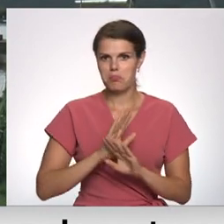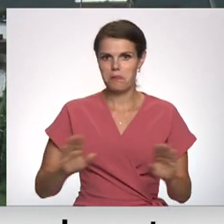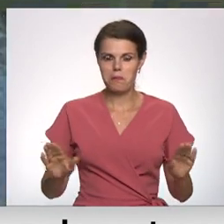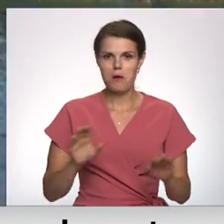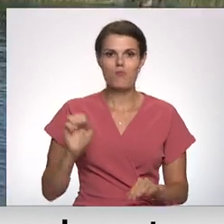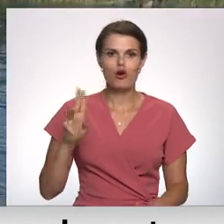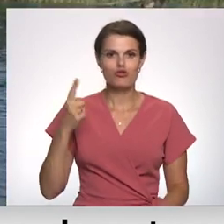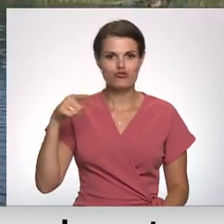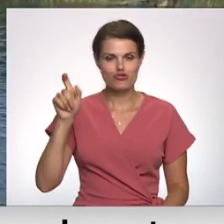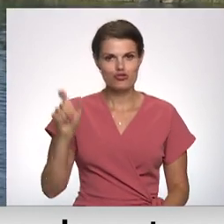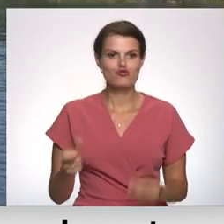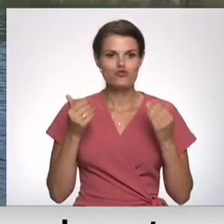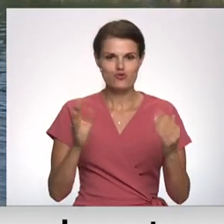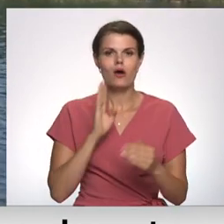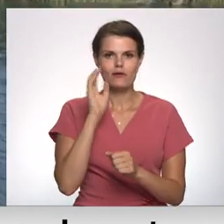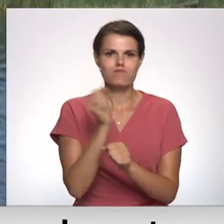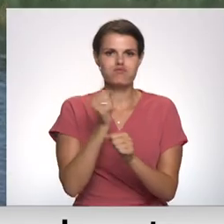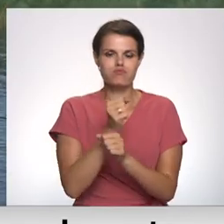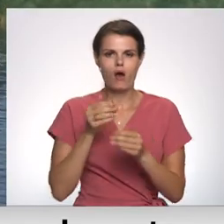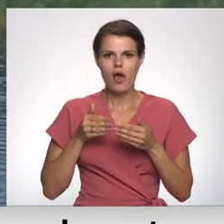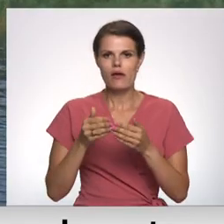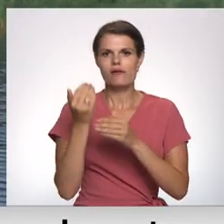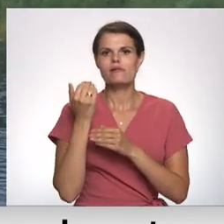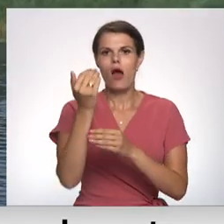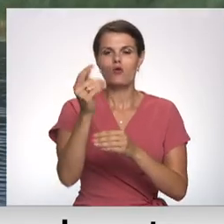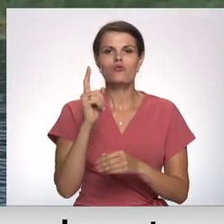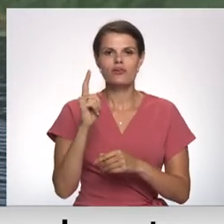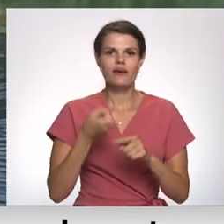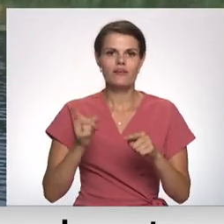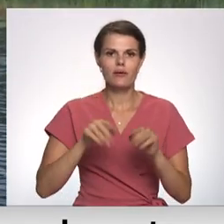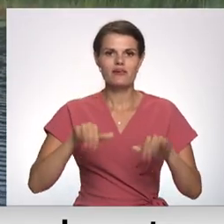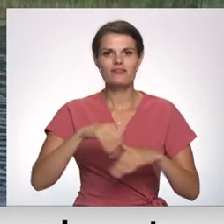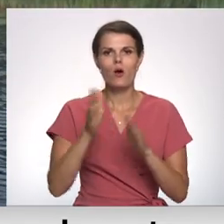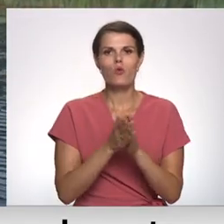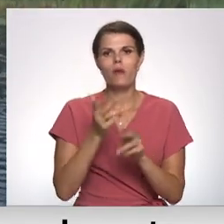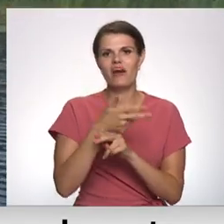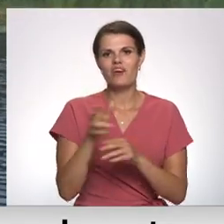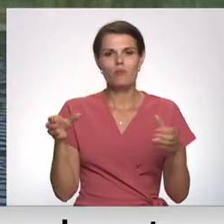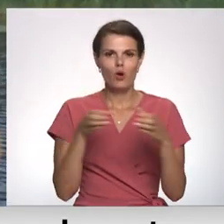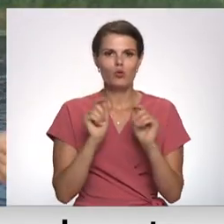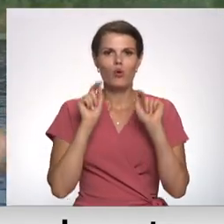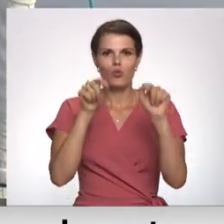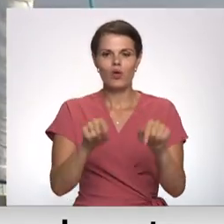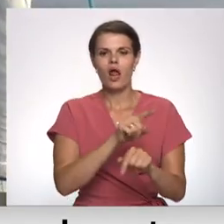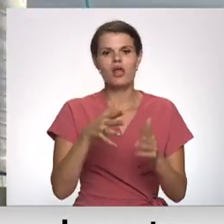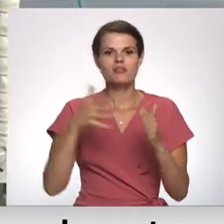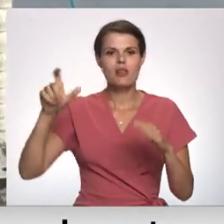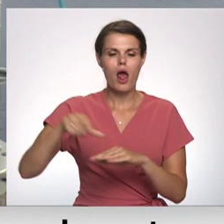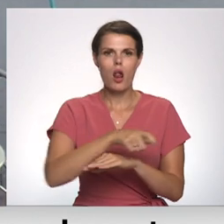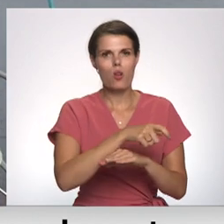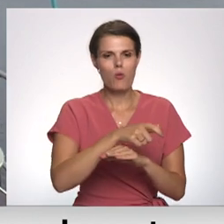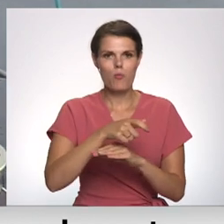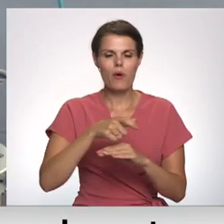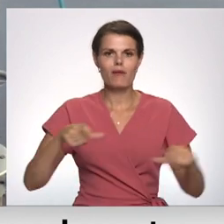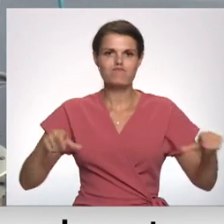Mārtiņš Brencis gan šorīt iedarbina savu jahtu, bet tikai tāpēc, lai kopā ar RTV filmēšanas grupu nokļūtu līdz Lielupes ietekai jūrā,